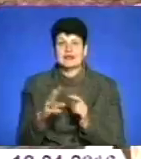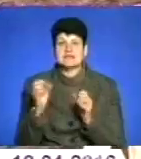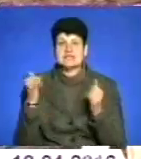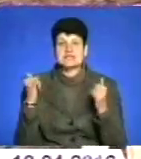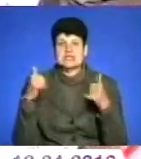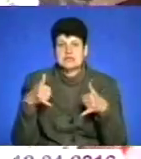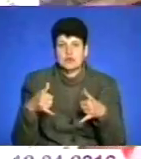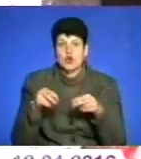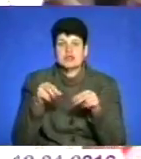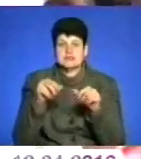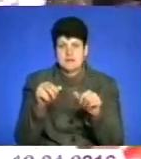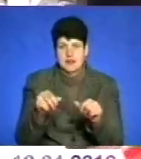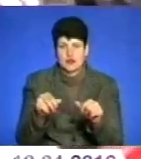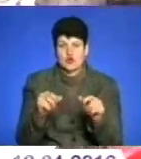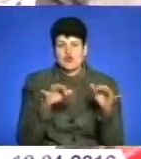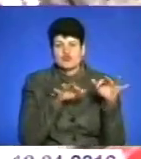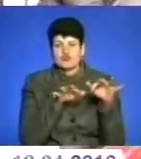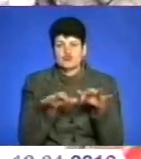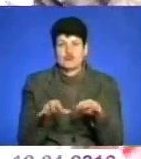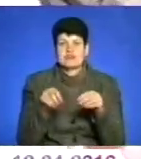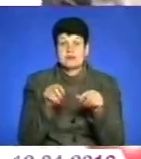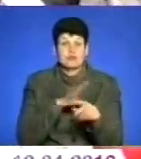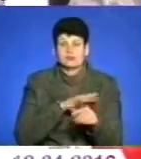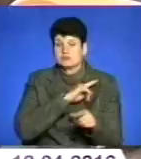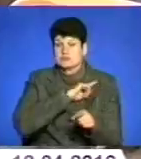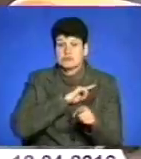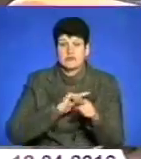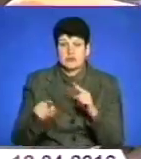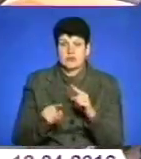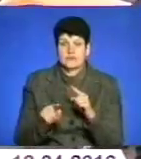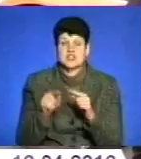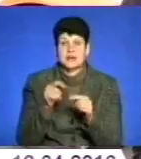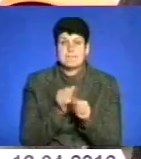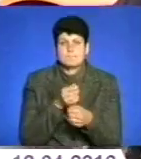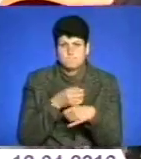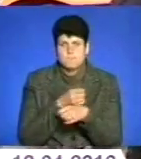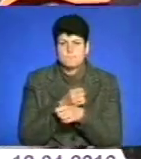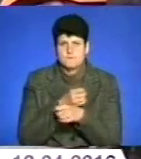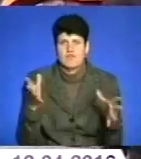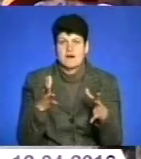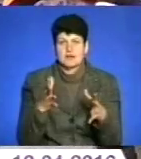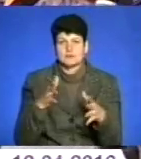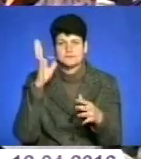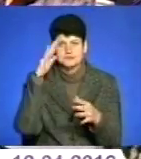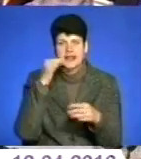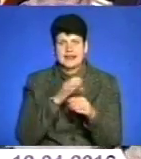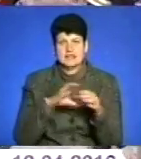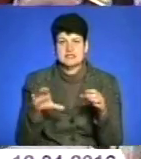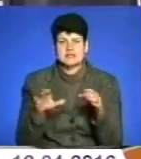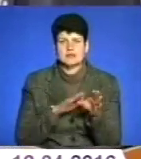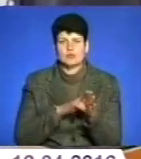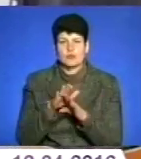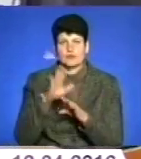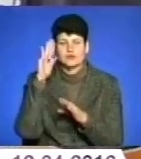та щебенем. Зсув землі стався раптово і через це ще й прорвало каналізацію і траншею заповнила